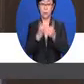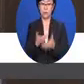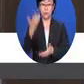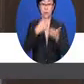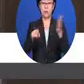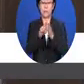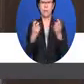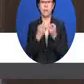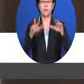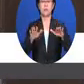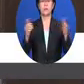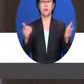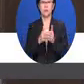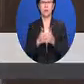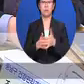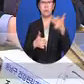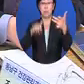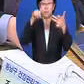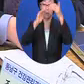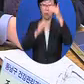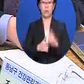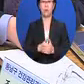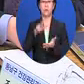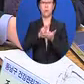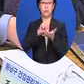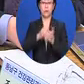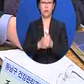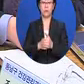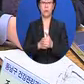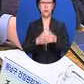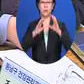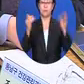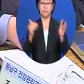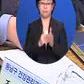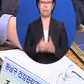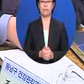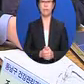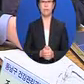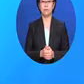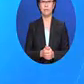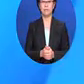등 현재까지 모두 18건의 주제를 가지고 심도 있게 논의했습니다.